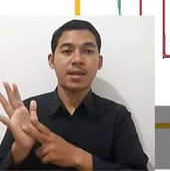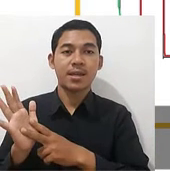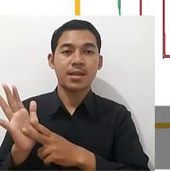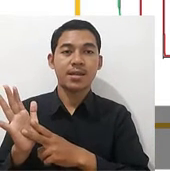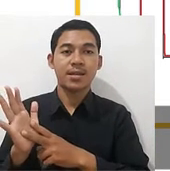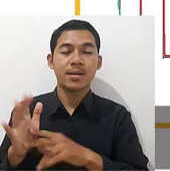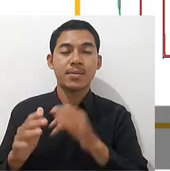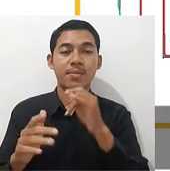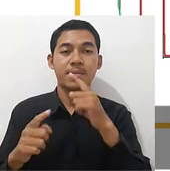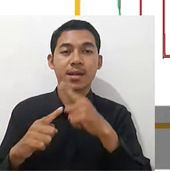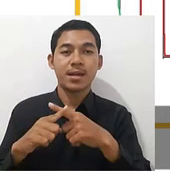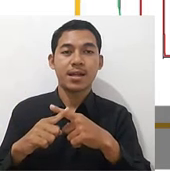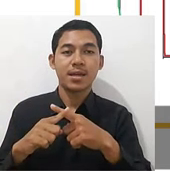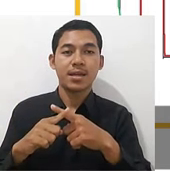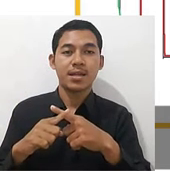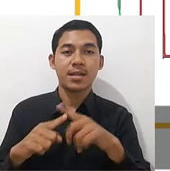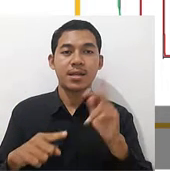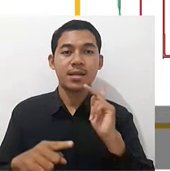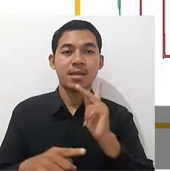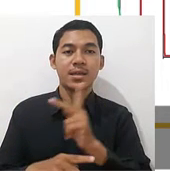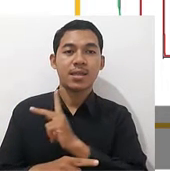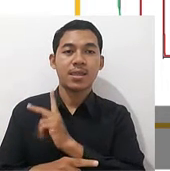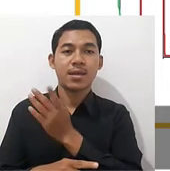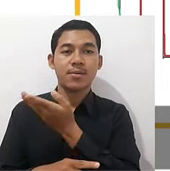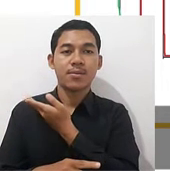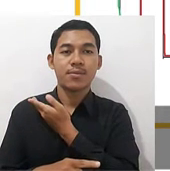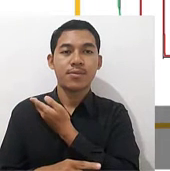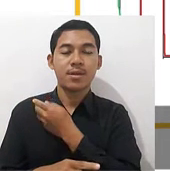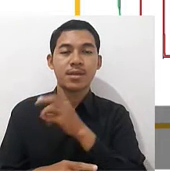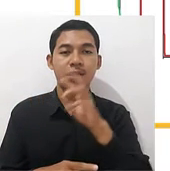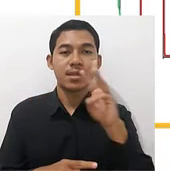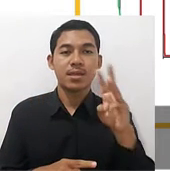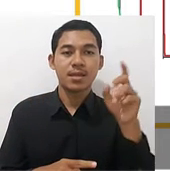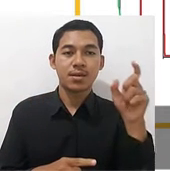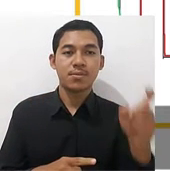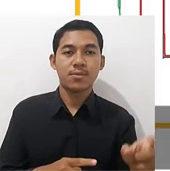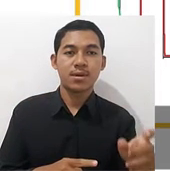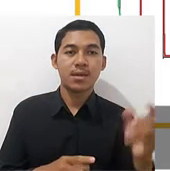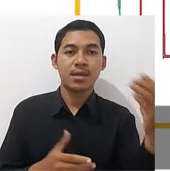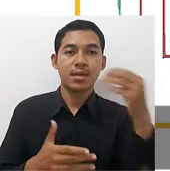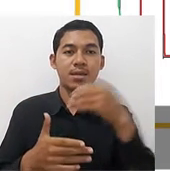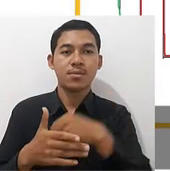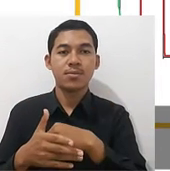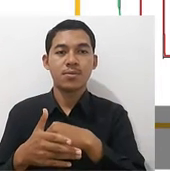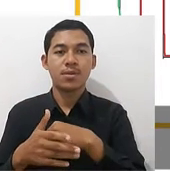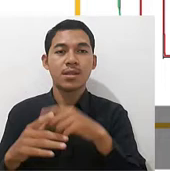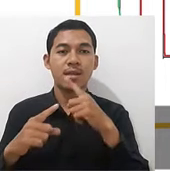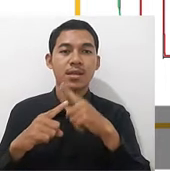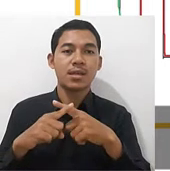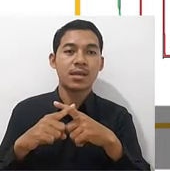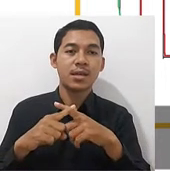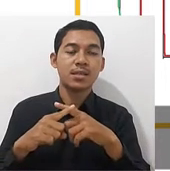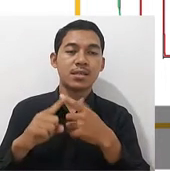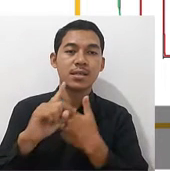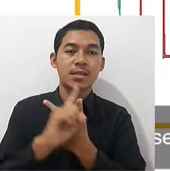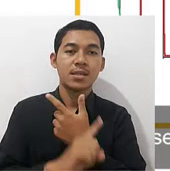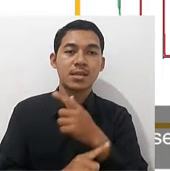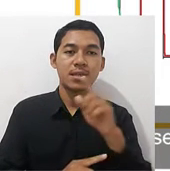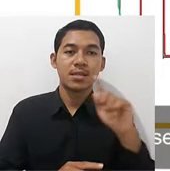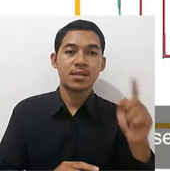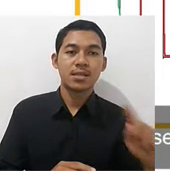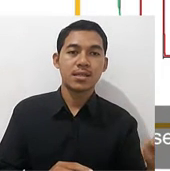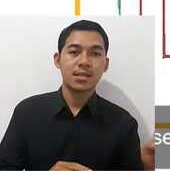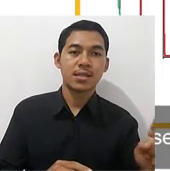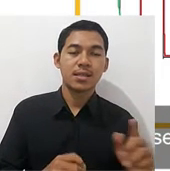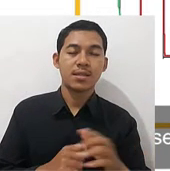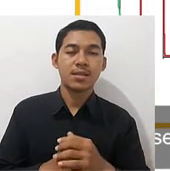operasinya kan perkalian ya. Jadi misalkan kita punya, ini kan ada 3 buah input ya. Misalkan inputnya X, Y, Z itu tuh.